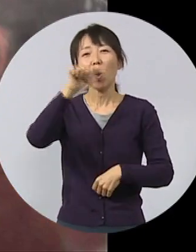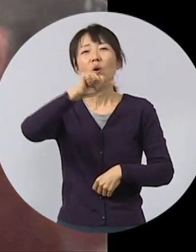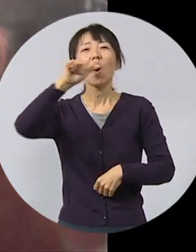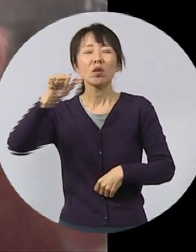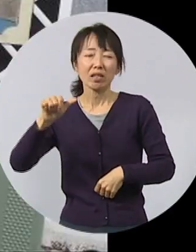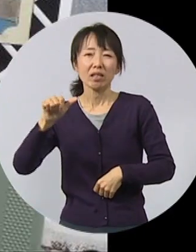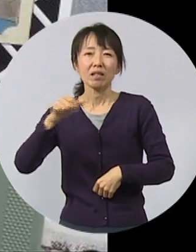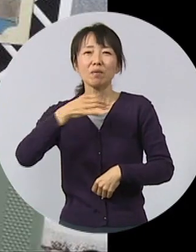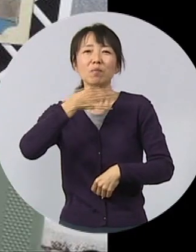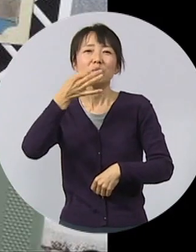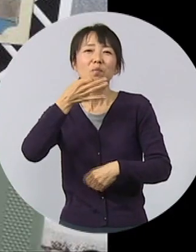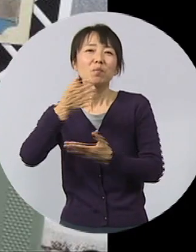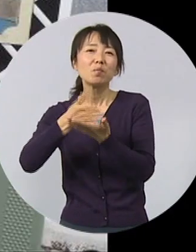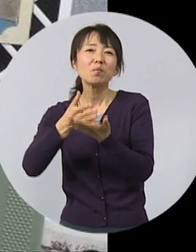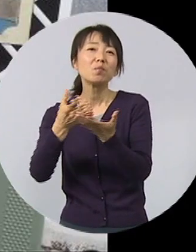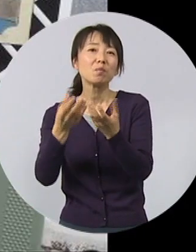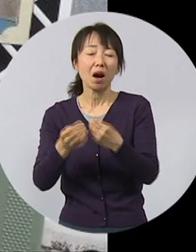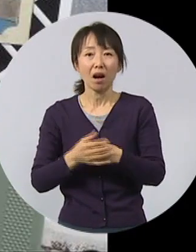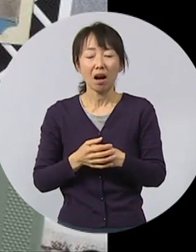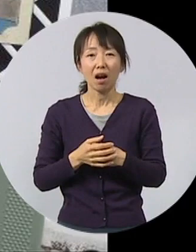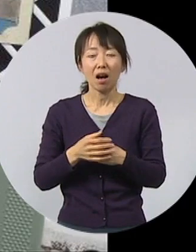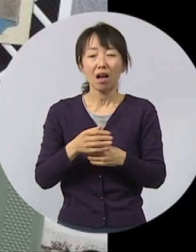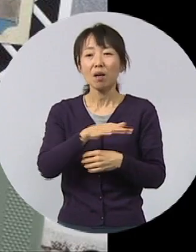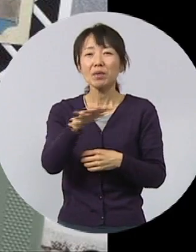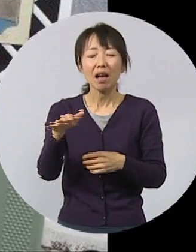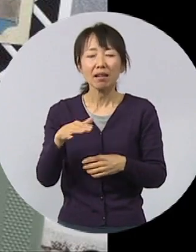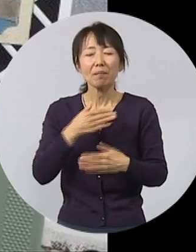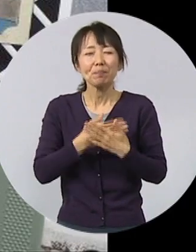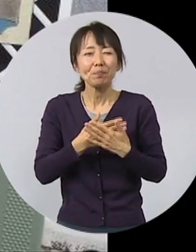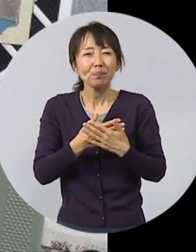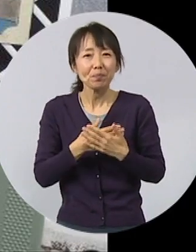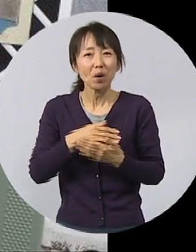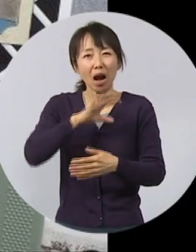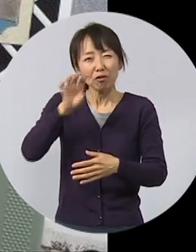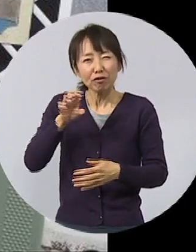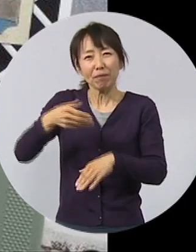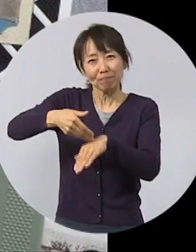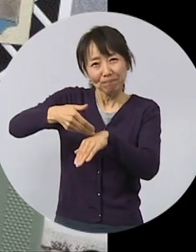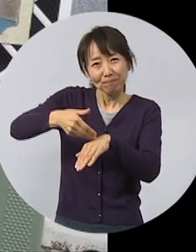皆さん緊張しながら何度も読み直したそうです。